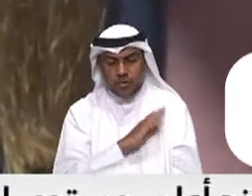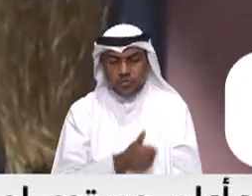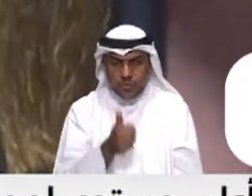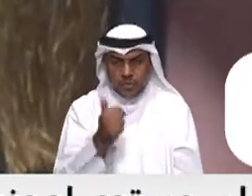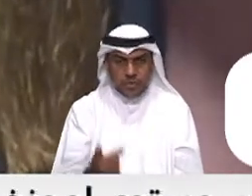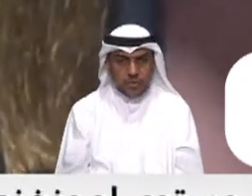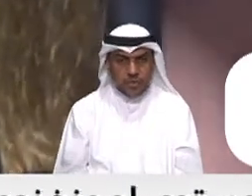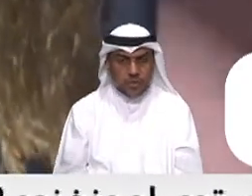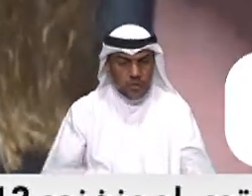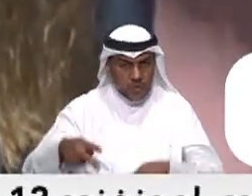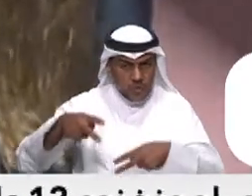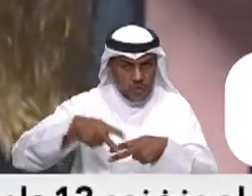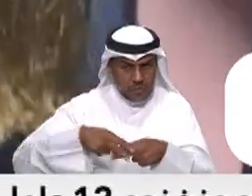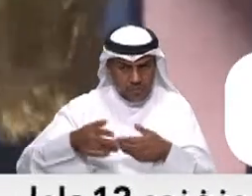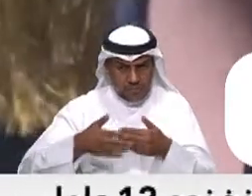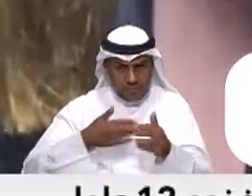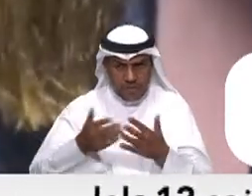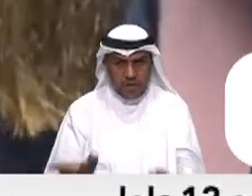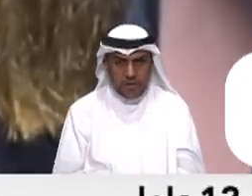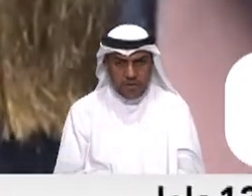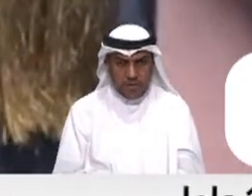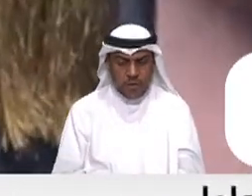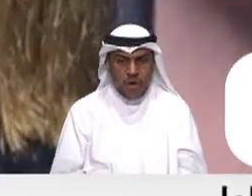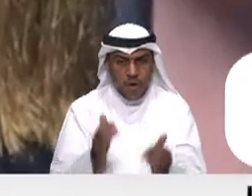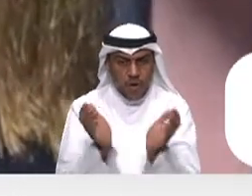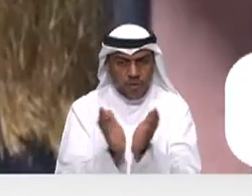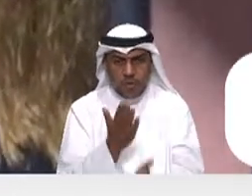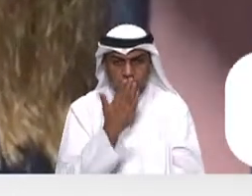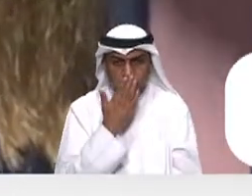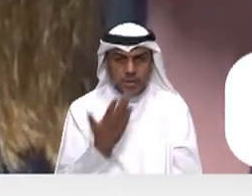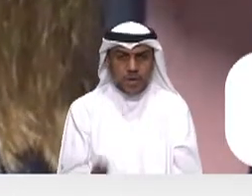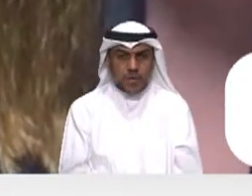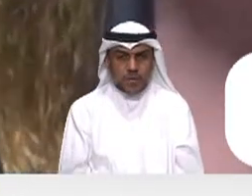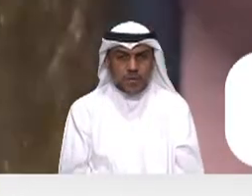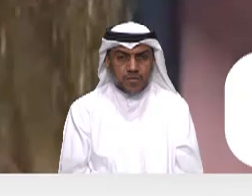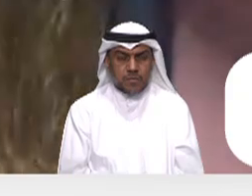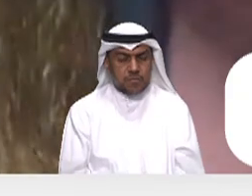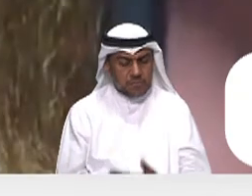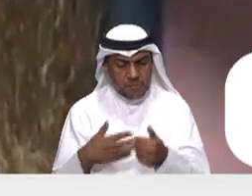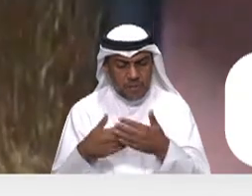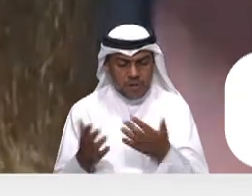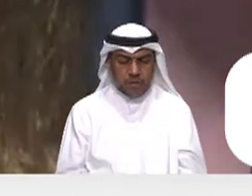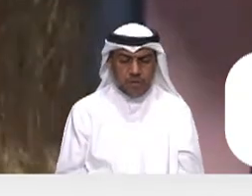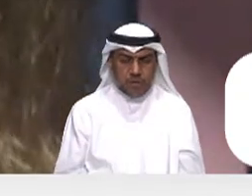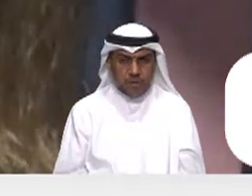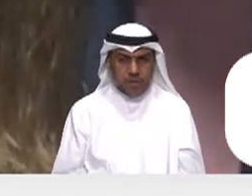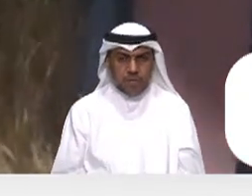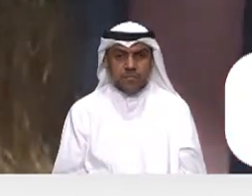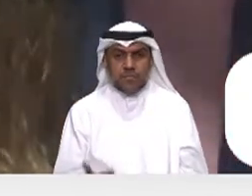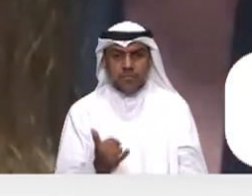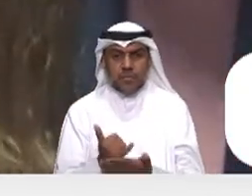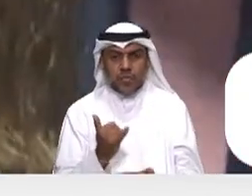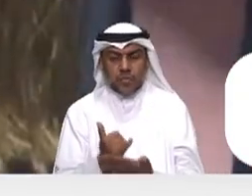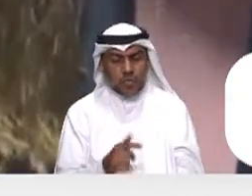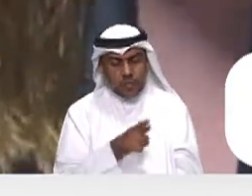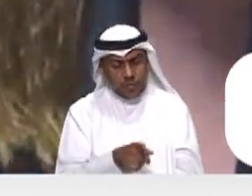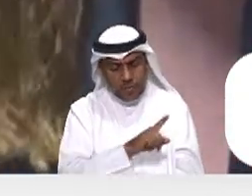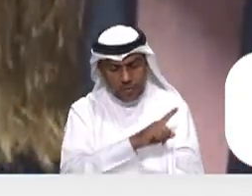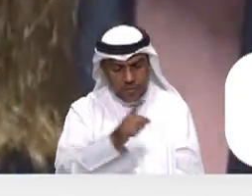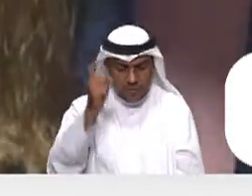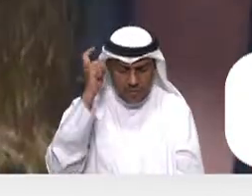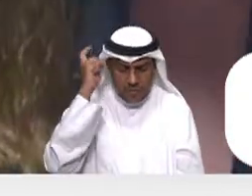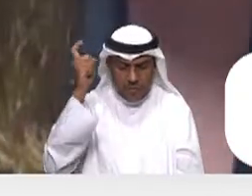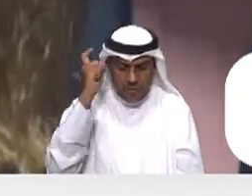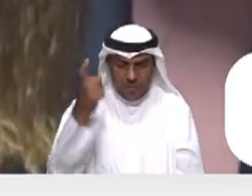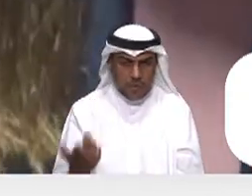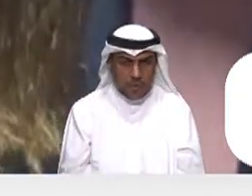على وجود لا حزب الله ولا الجيش الإسرائيلي، ولذلك هذا أمر مرفوض بطبيعة الحال قبل